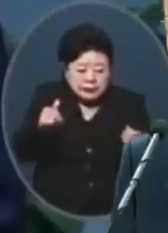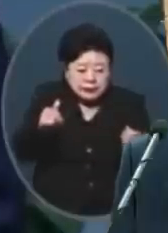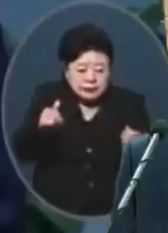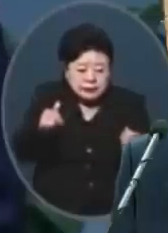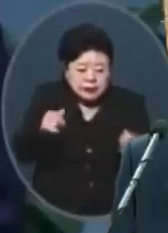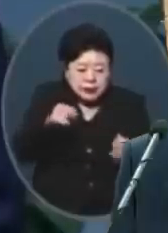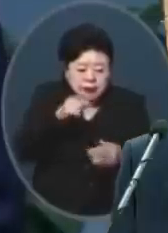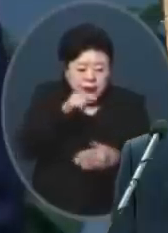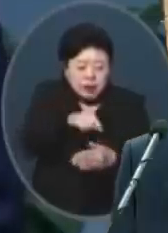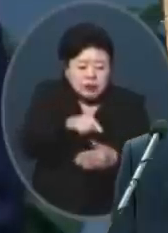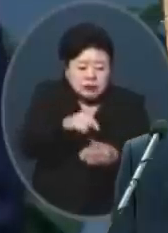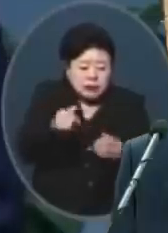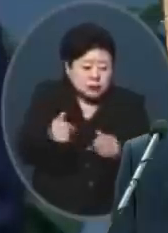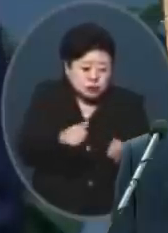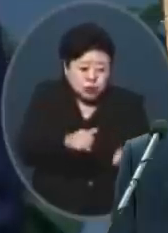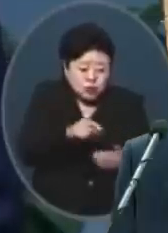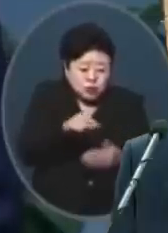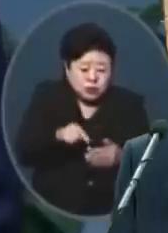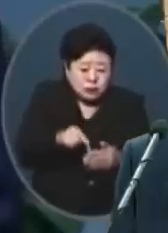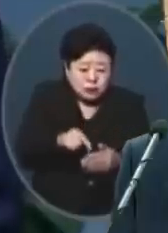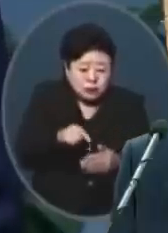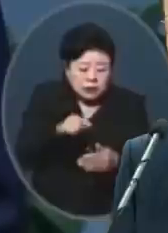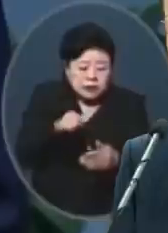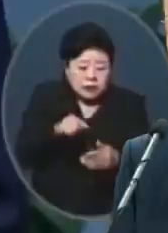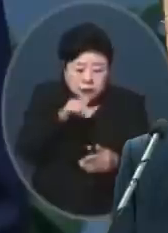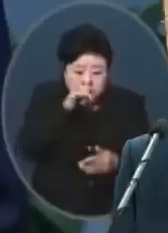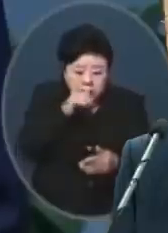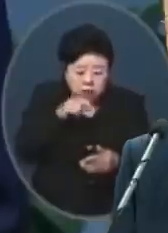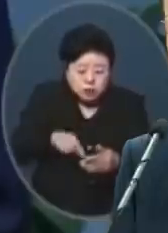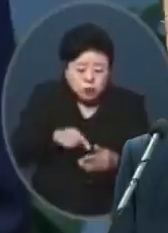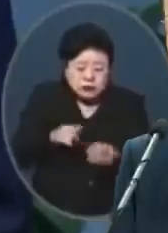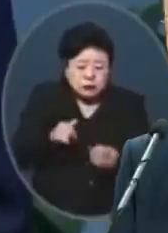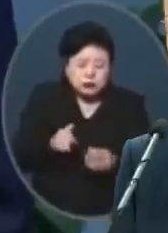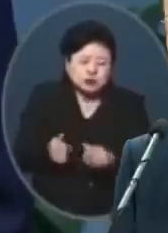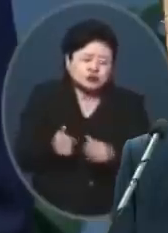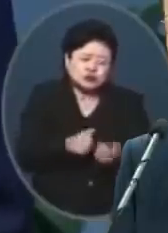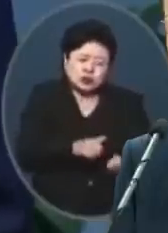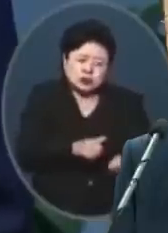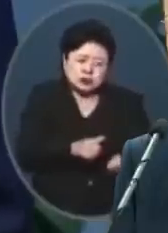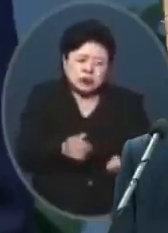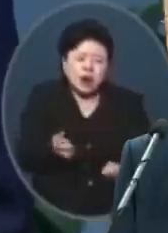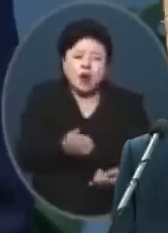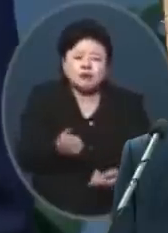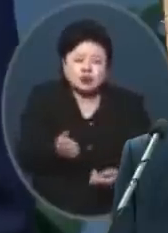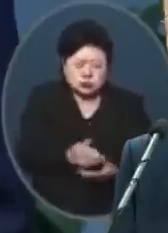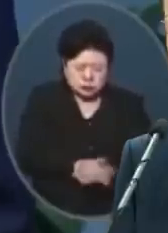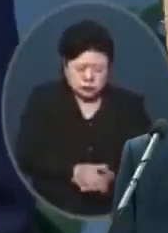있지 속사람은 죽어 있기 때문에 그 허무한